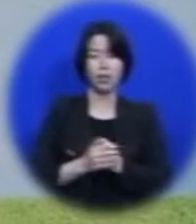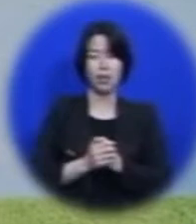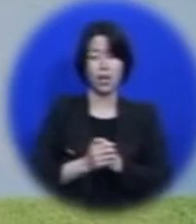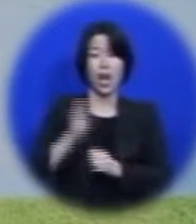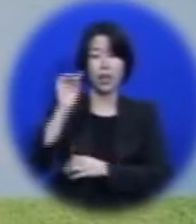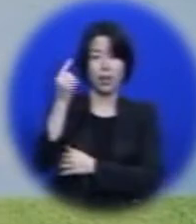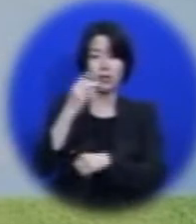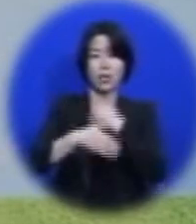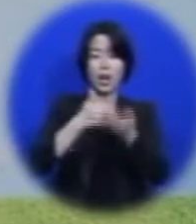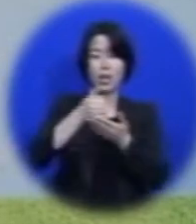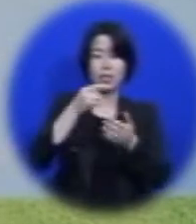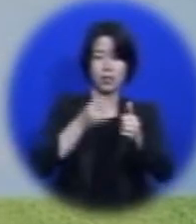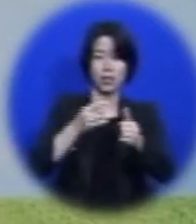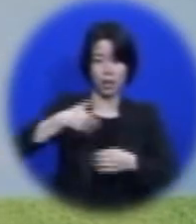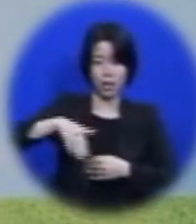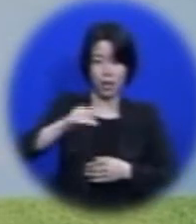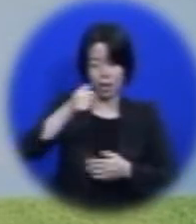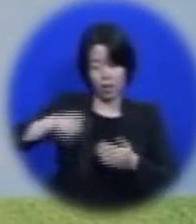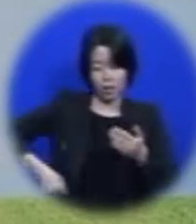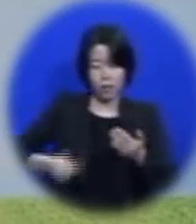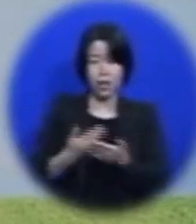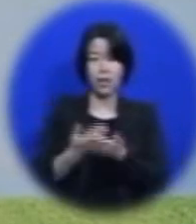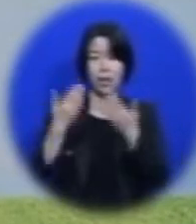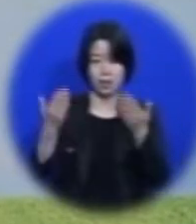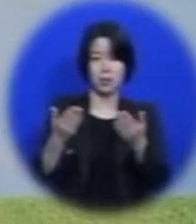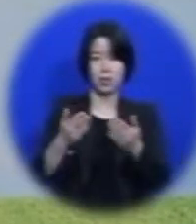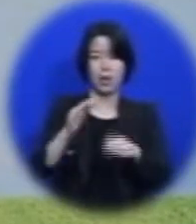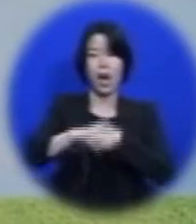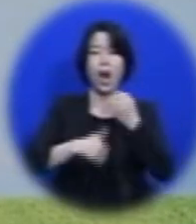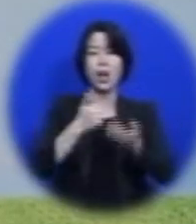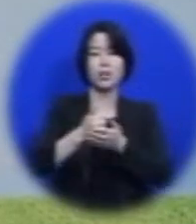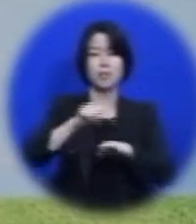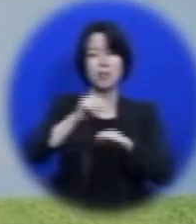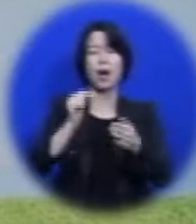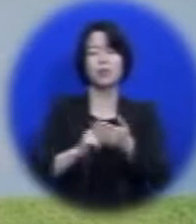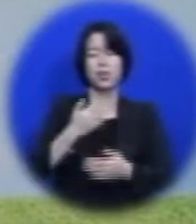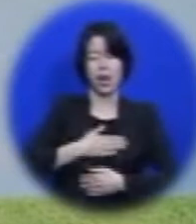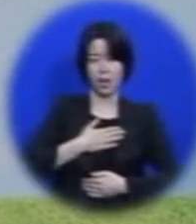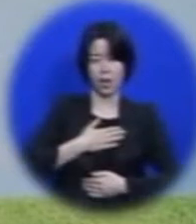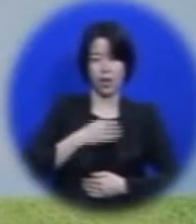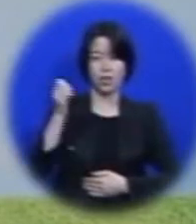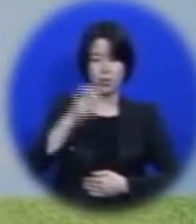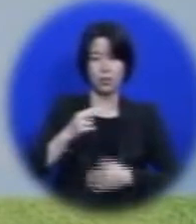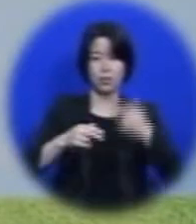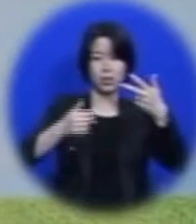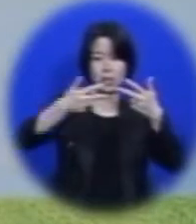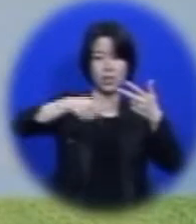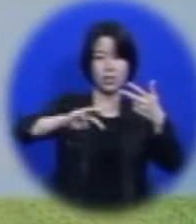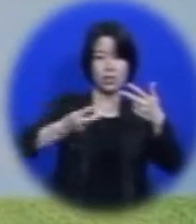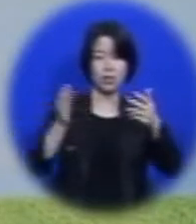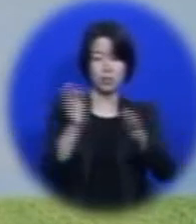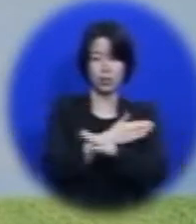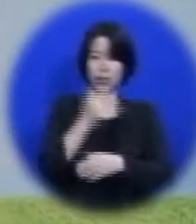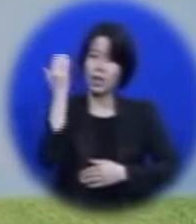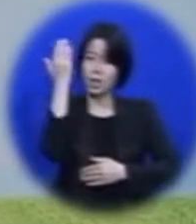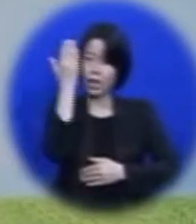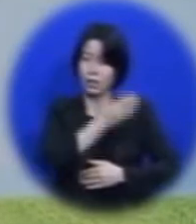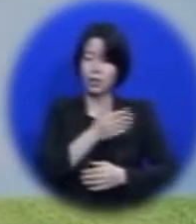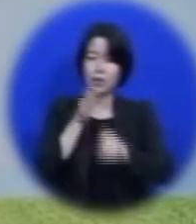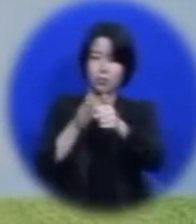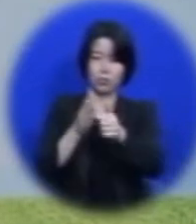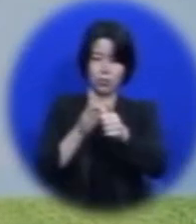다윗은 하나님께 나가 회개하면서 하나님의 마음을 알았어요. 그리고 7절부터 그는 깨끗함을